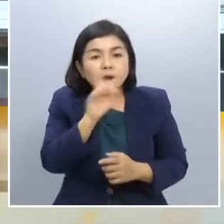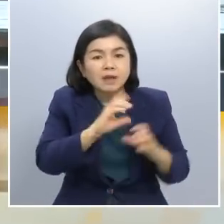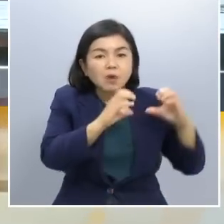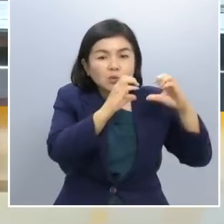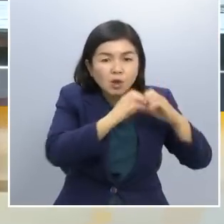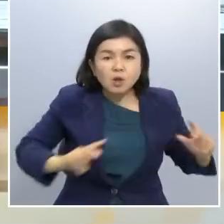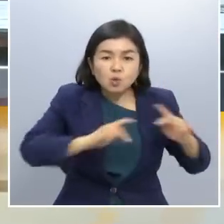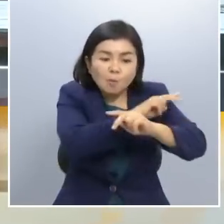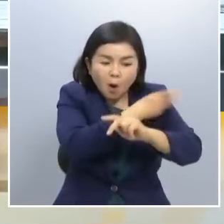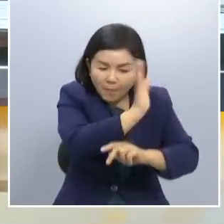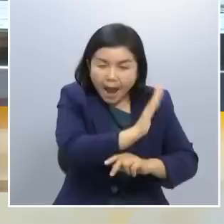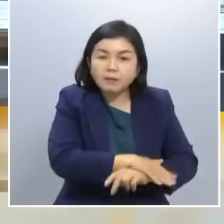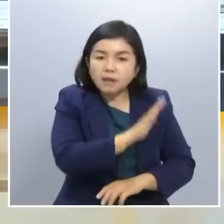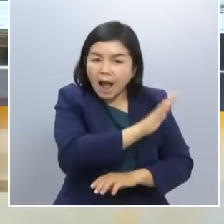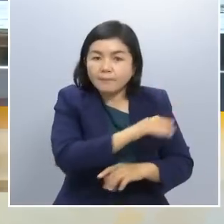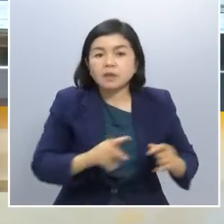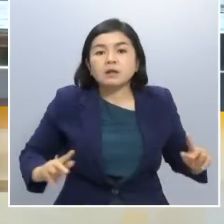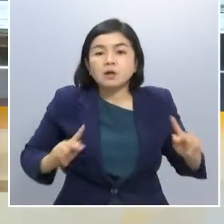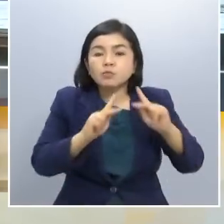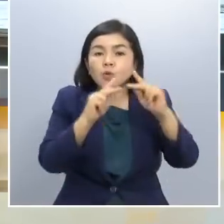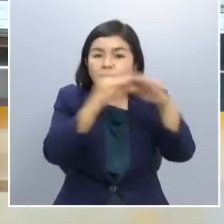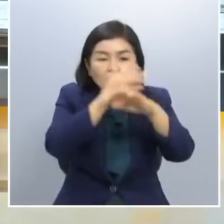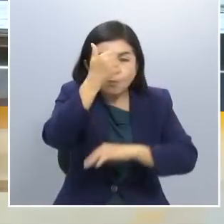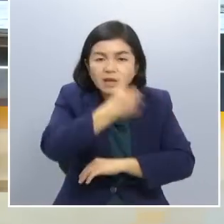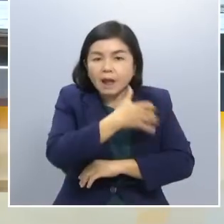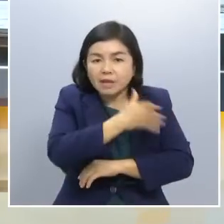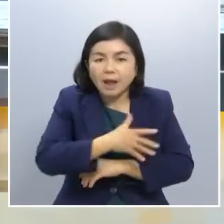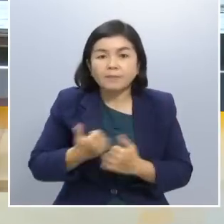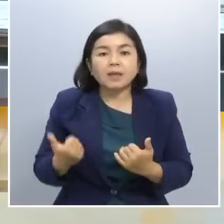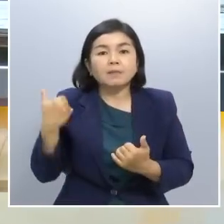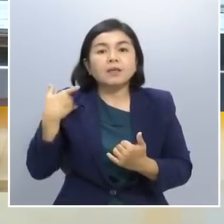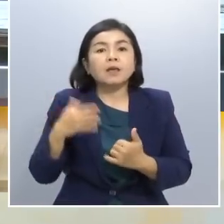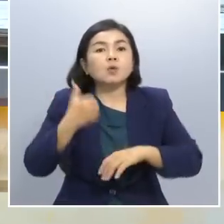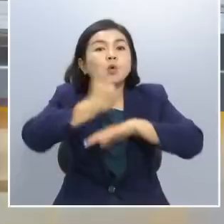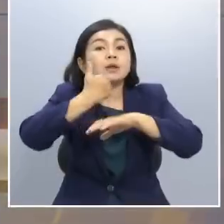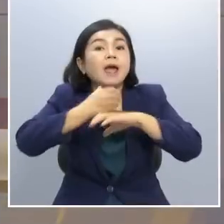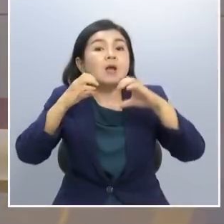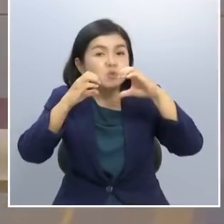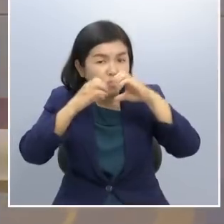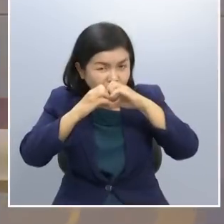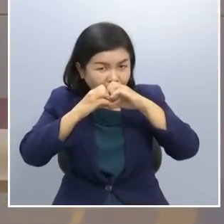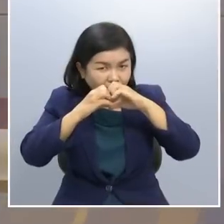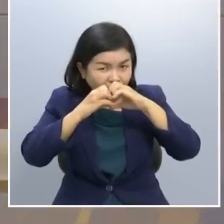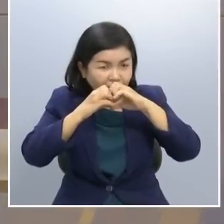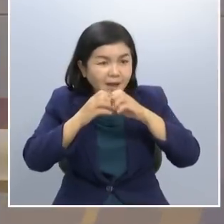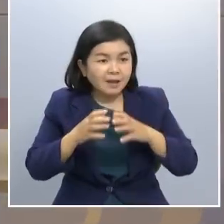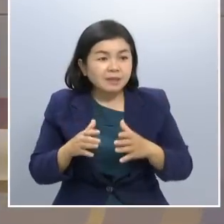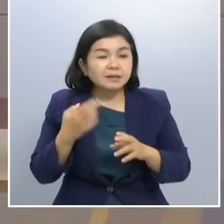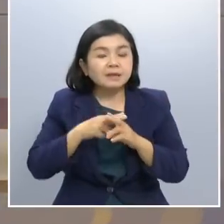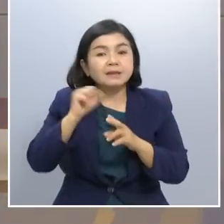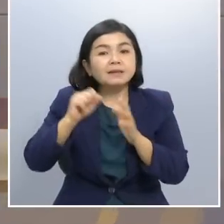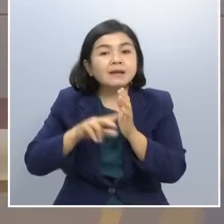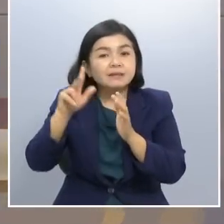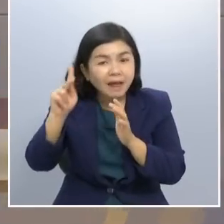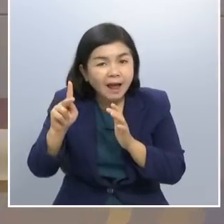สาธารณสุขเมื่อสักครู่ที่ผ่านมาอ่านดูทีมชาวเรือโกนหัวหน้าพรรคภูมิใจไทยกับคุณศักดิ์สยามชื่นชอบ